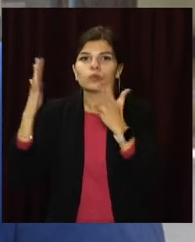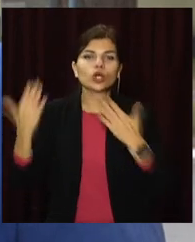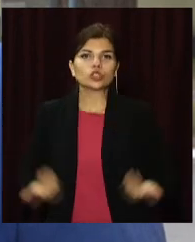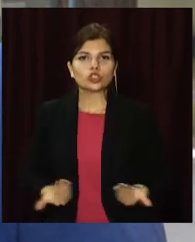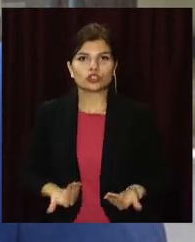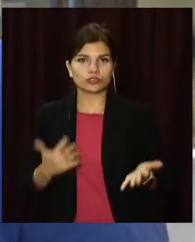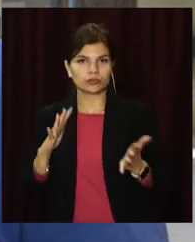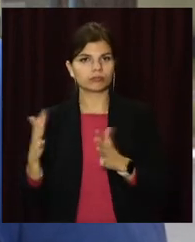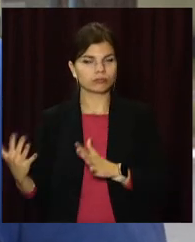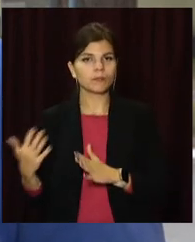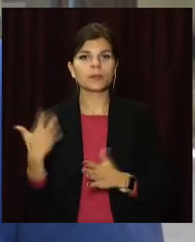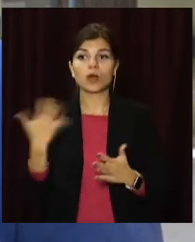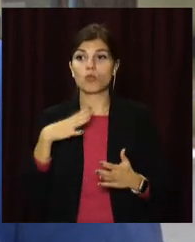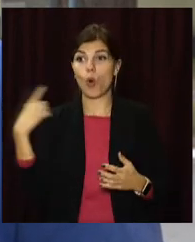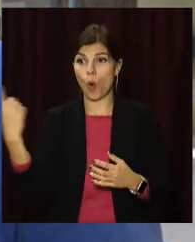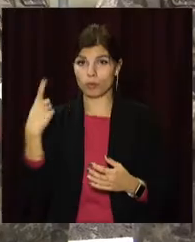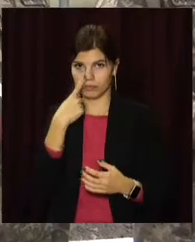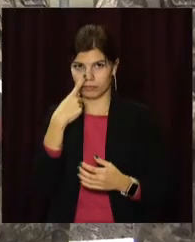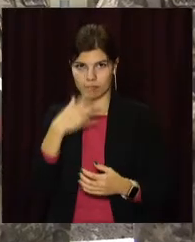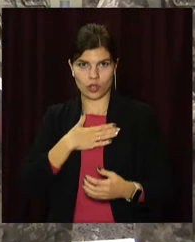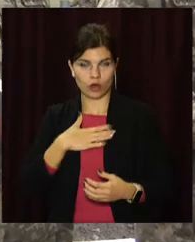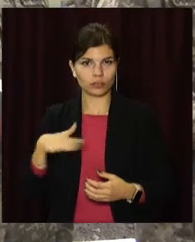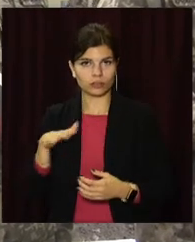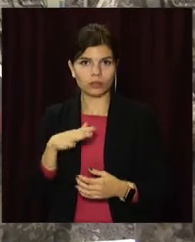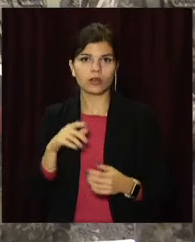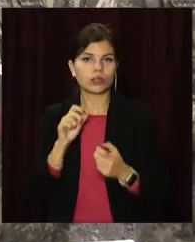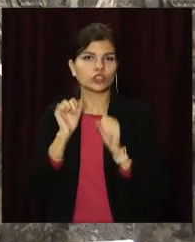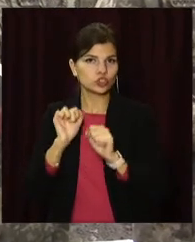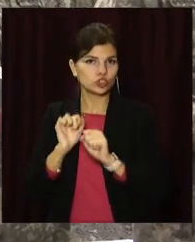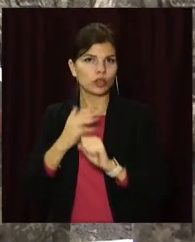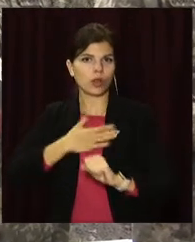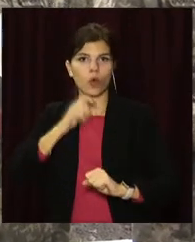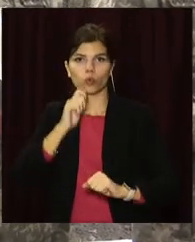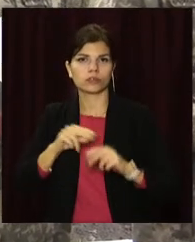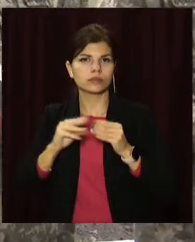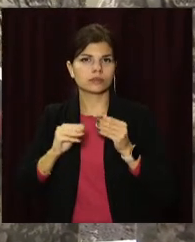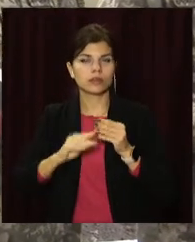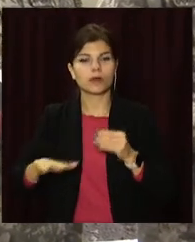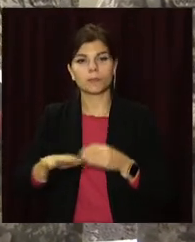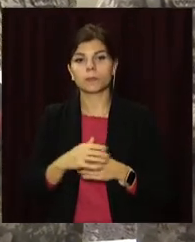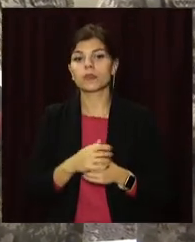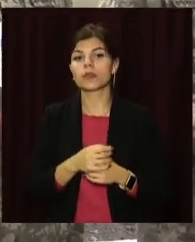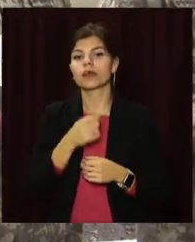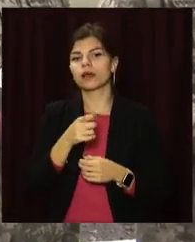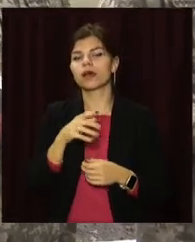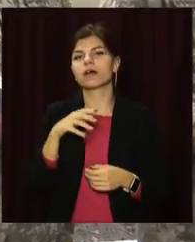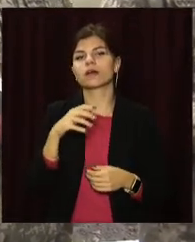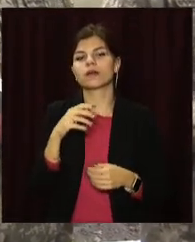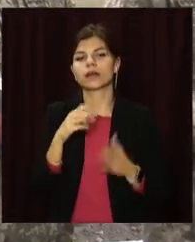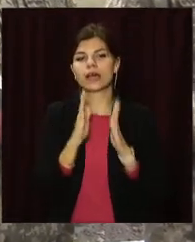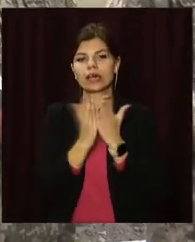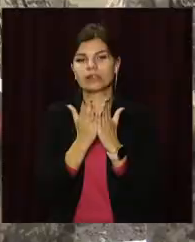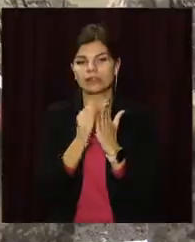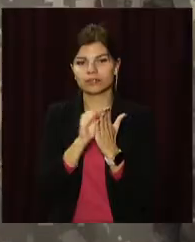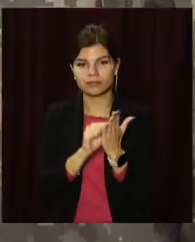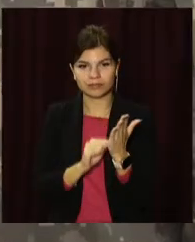які йшли боронити нашу незалежність. Військовим передали і твори Мартіна Береста, Юрія Руденка, Ігоря Міхайлишина,